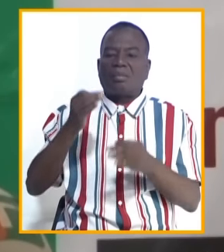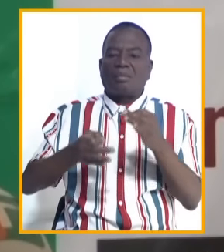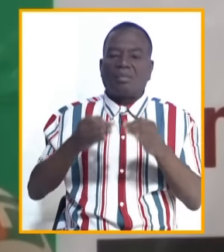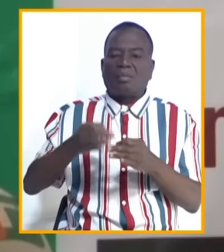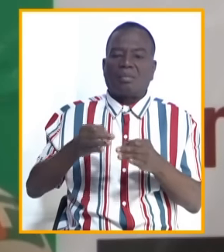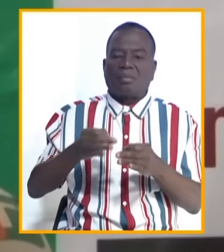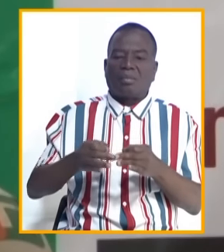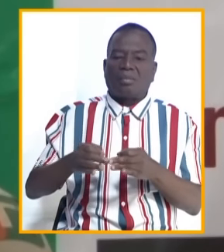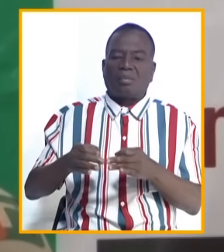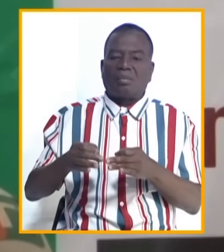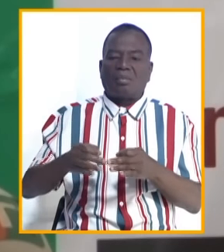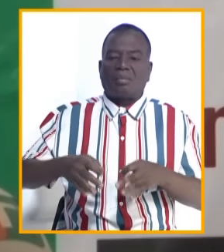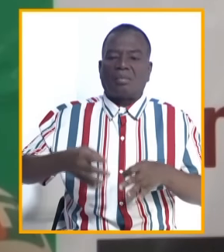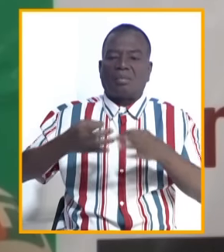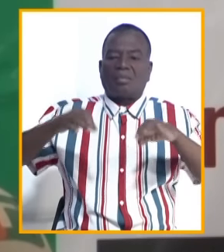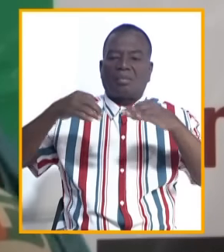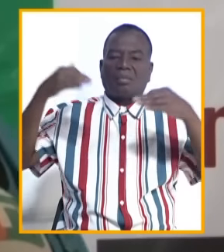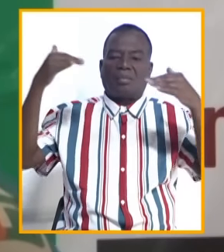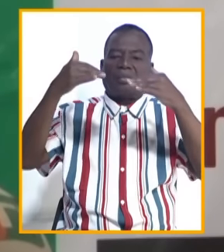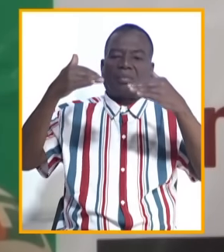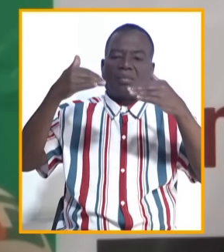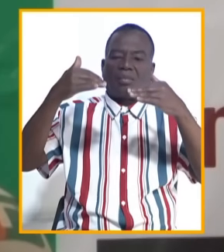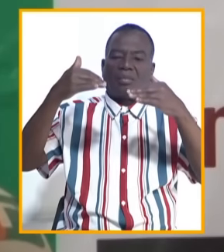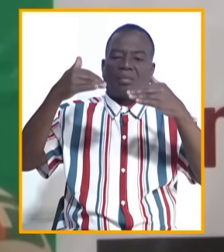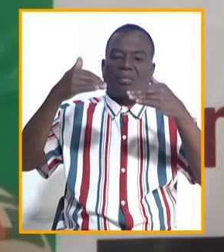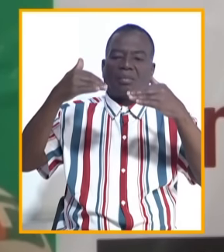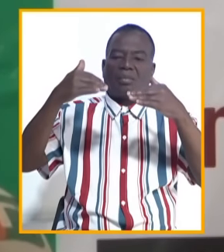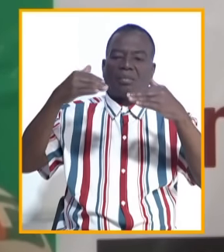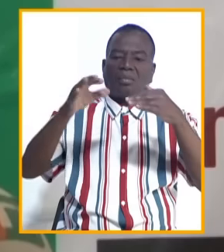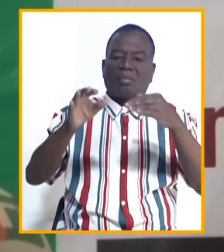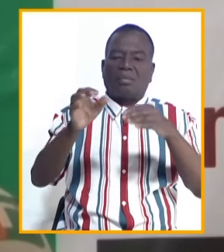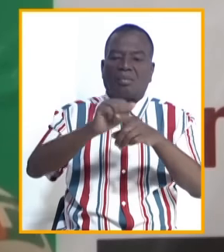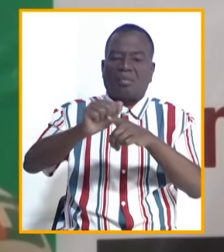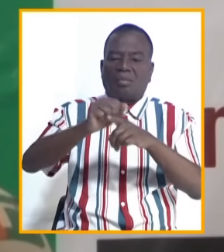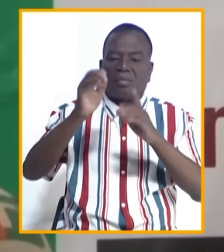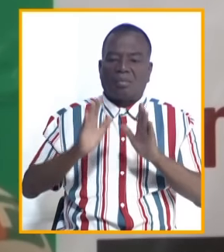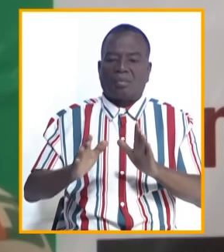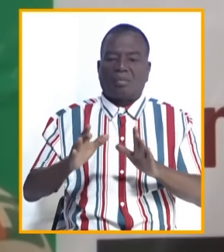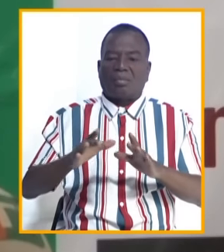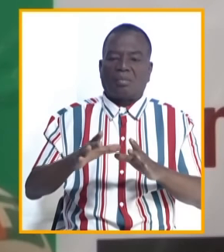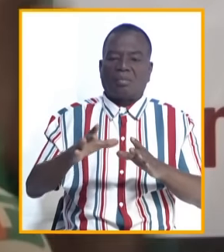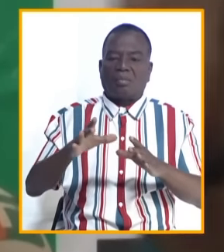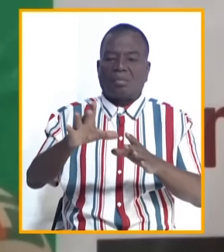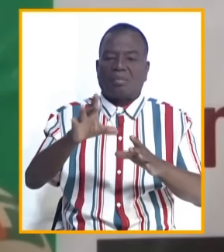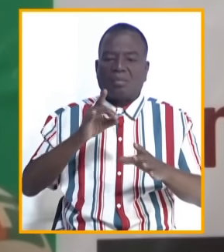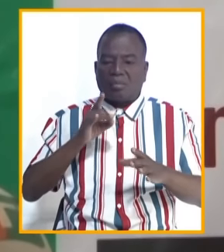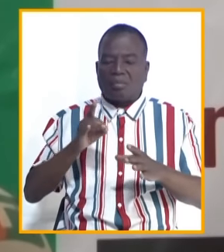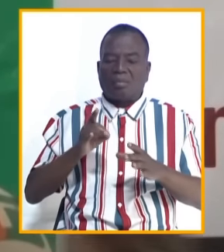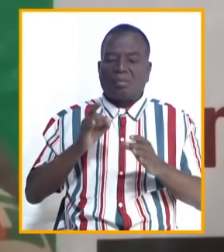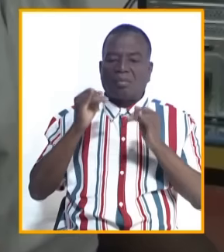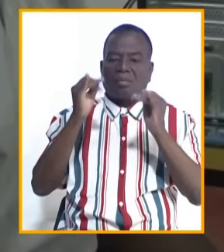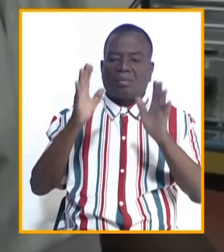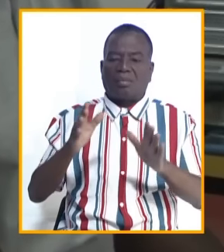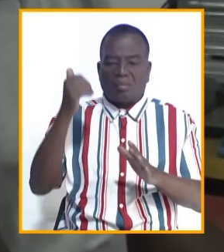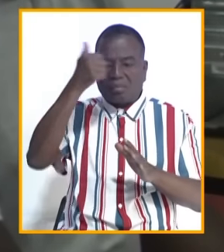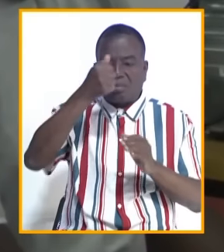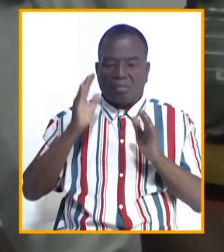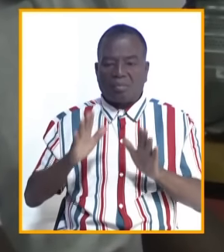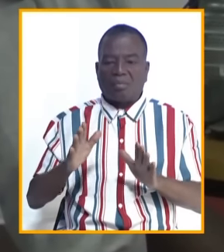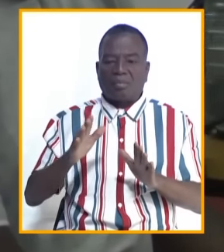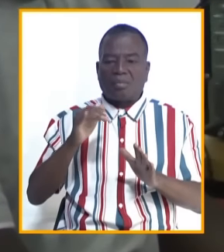faux, ils allaient tout de suite arrêter ça. Chez nous, il n'y a pas de nationalité. Si à valeur égale,